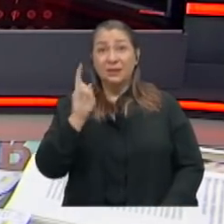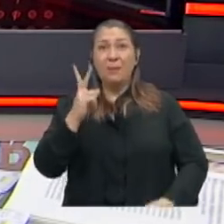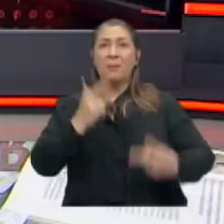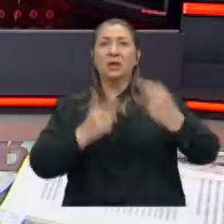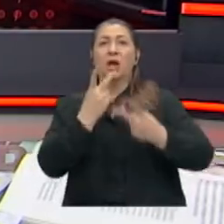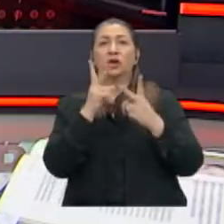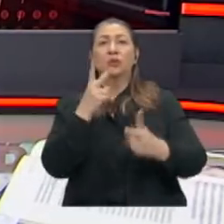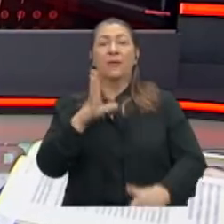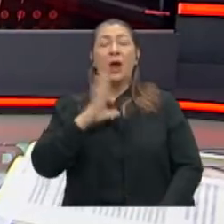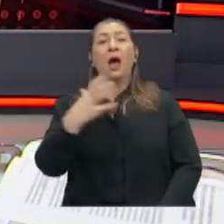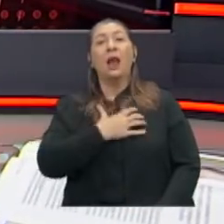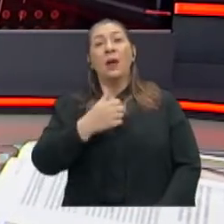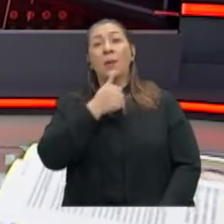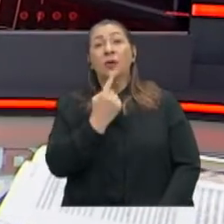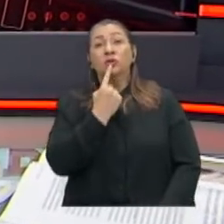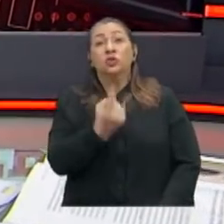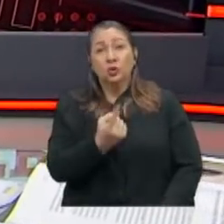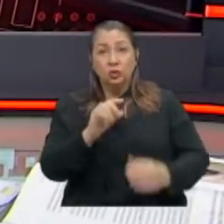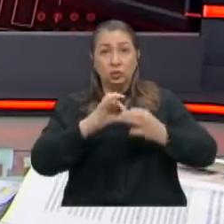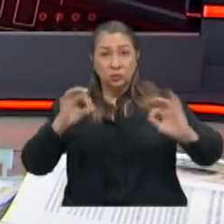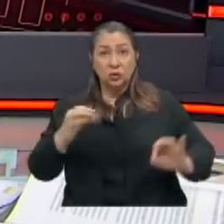takım açıklamaları var. Anne babanın sözü üzerine